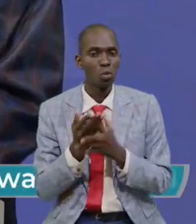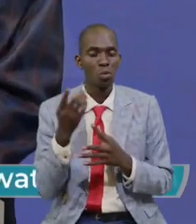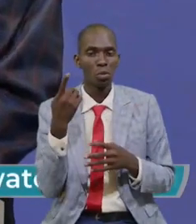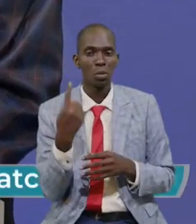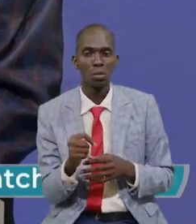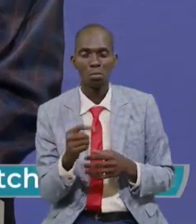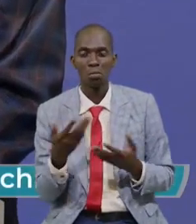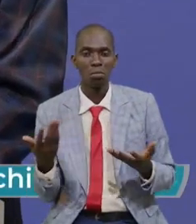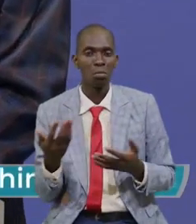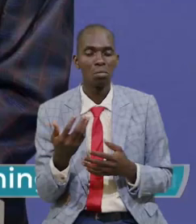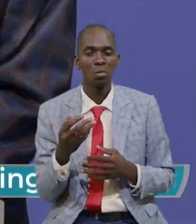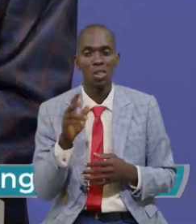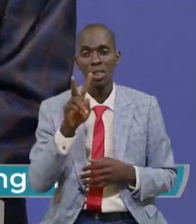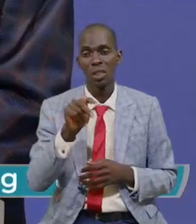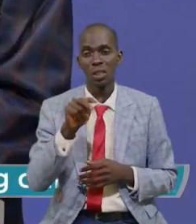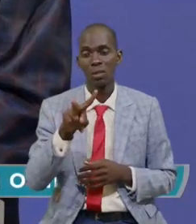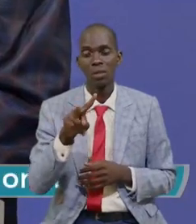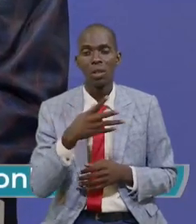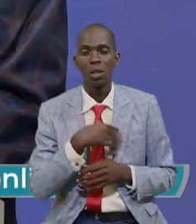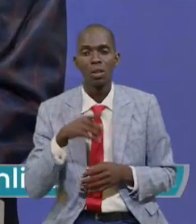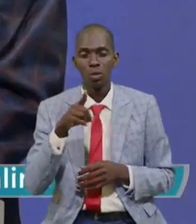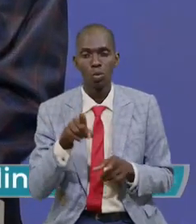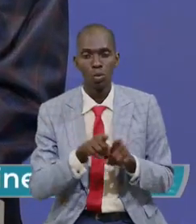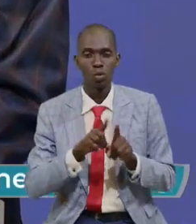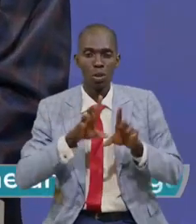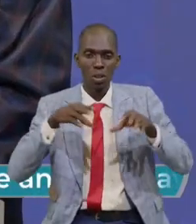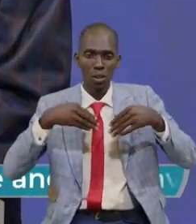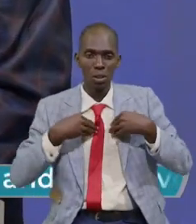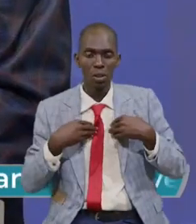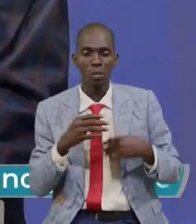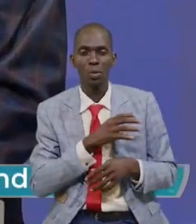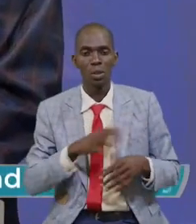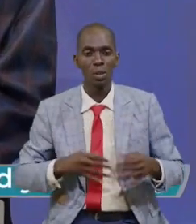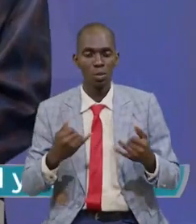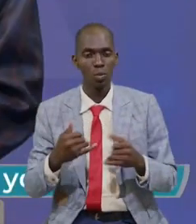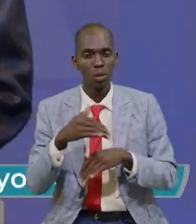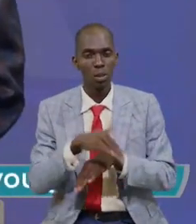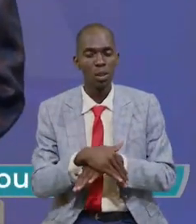la radio, à la télévision, vous venez de donner votre vie au Seigneur,